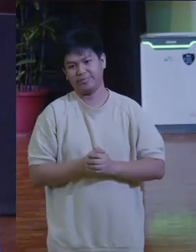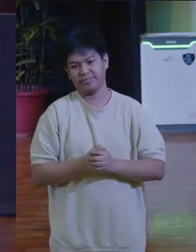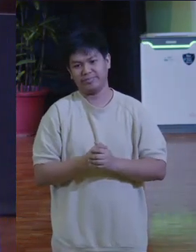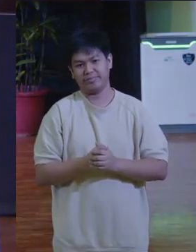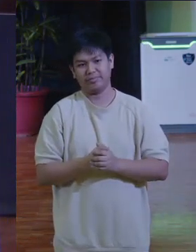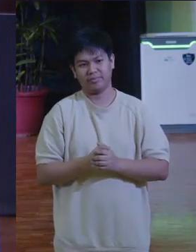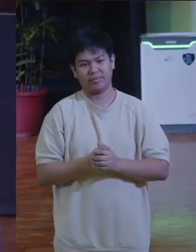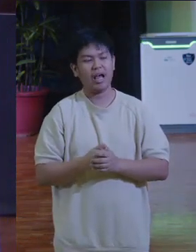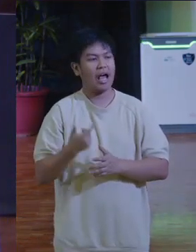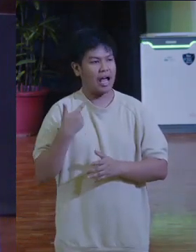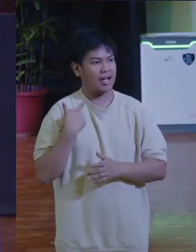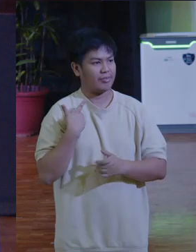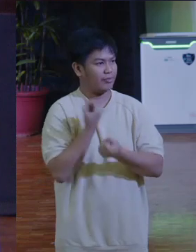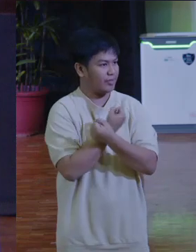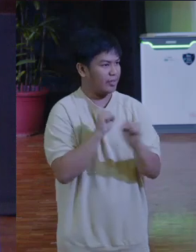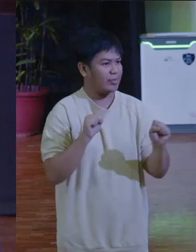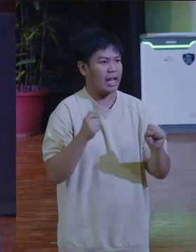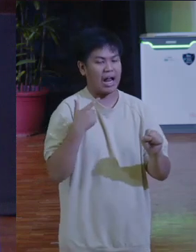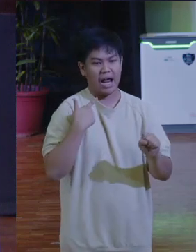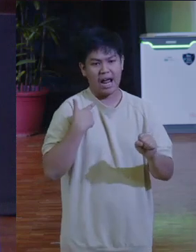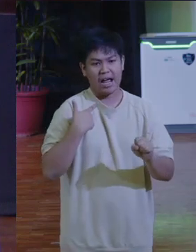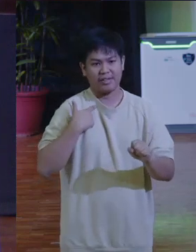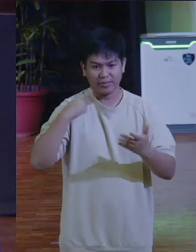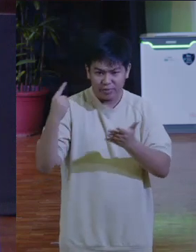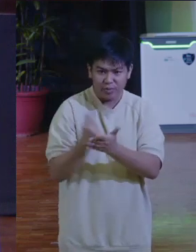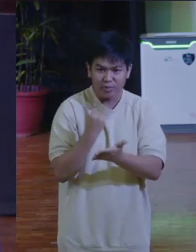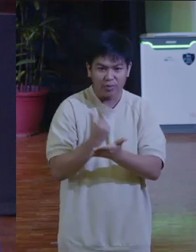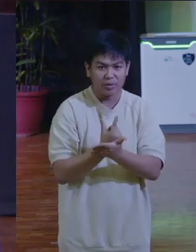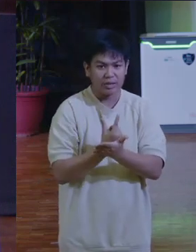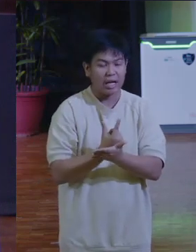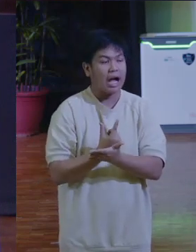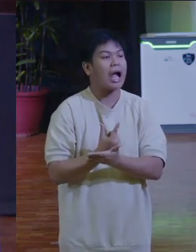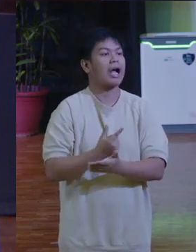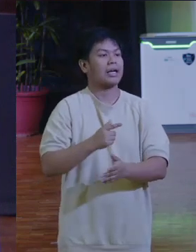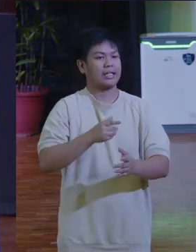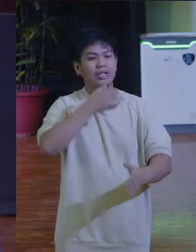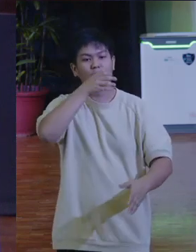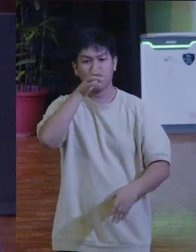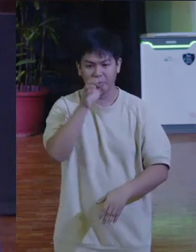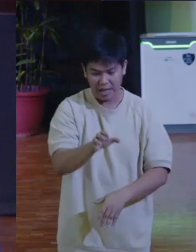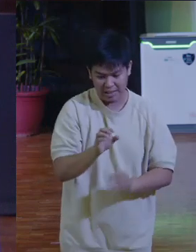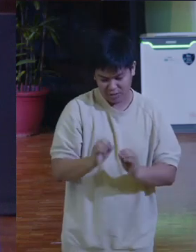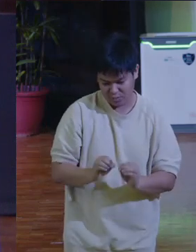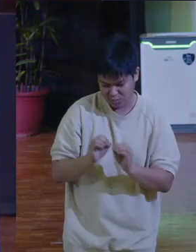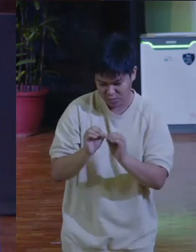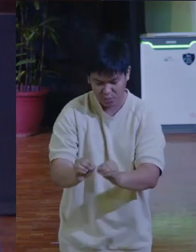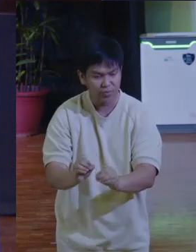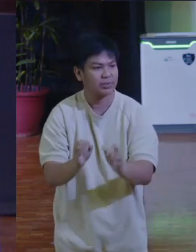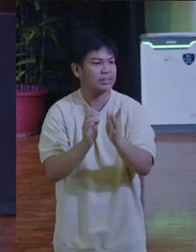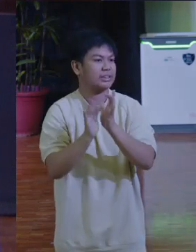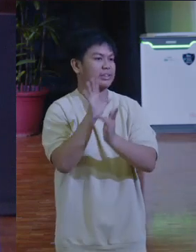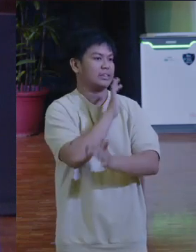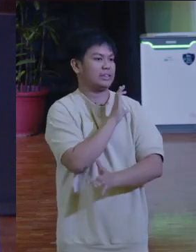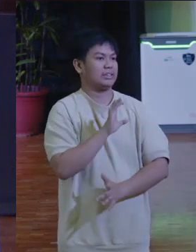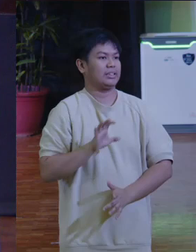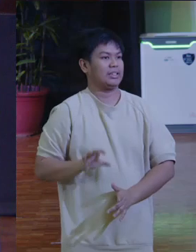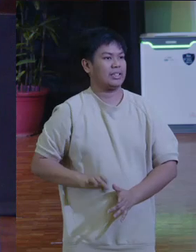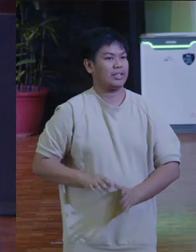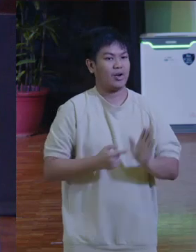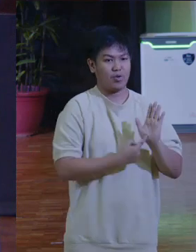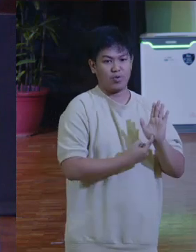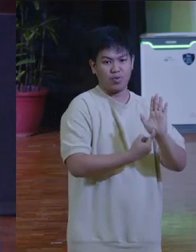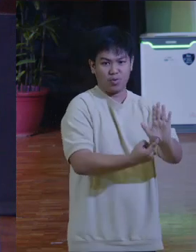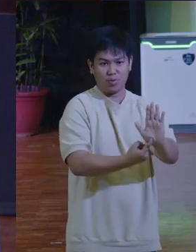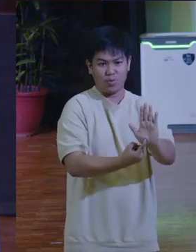Diyos. So yan po ang misyon. Yan po ang mandato ng hinirang ng Diyos, to bring